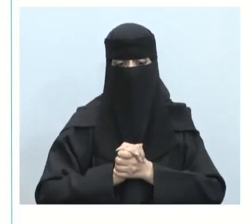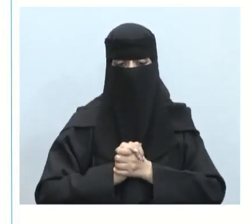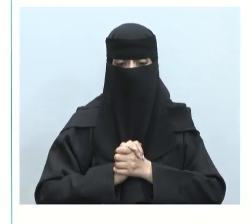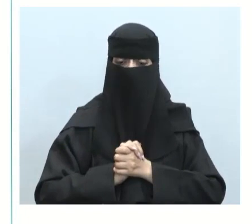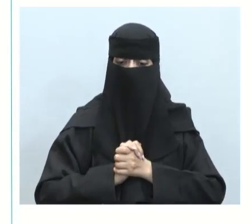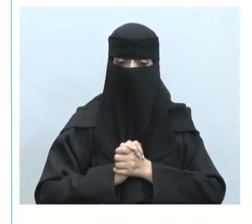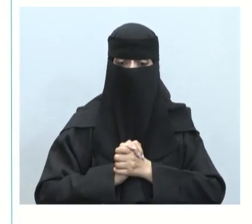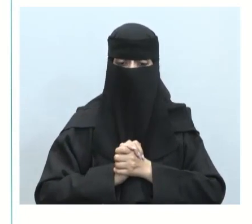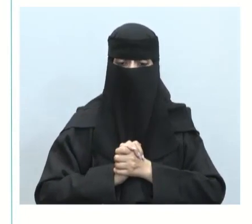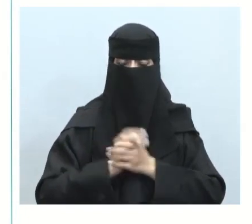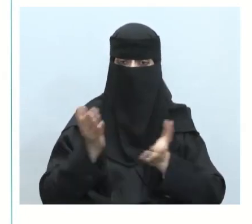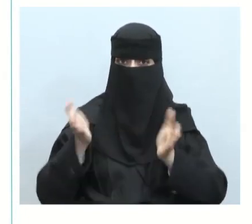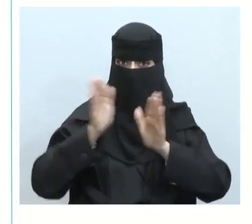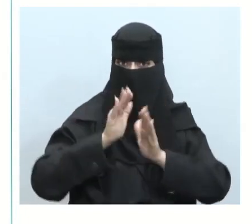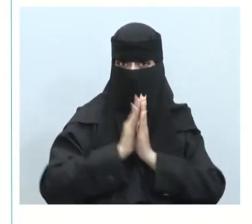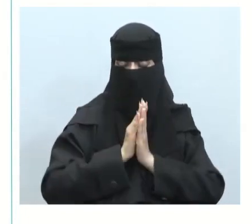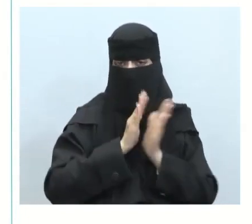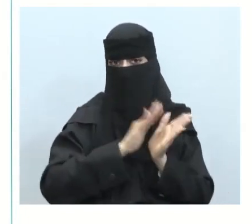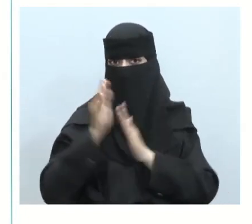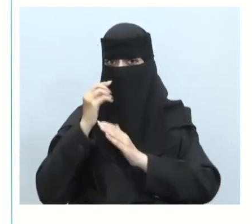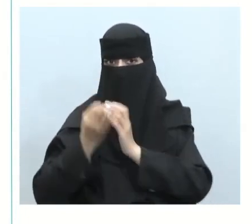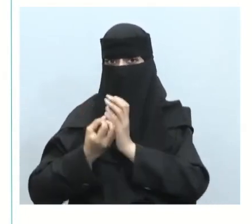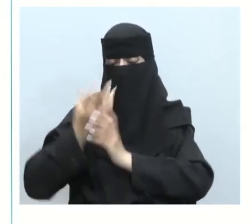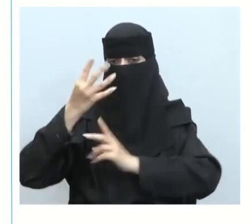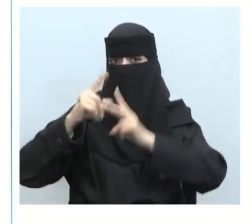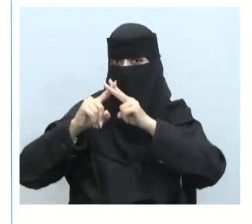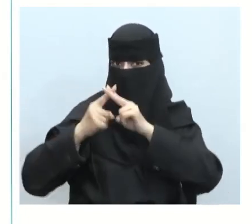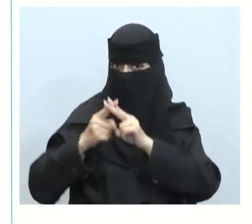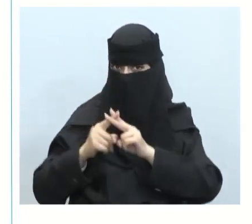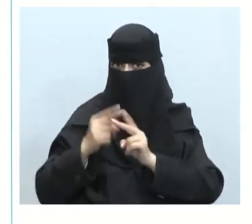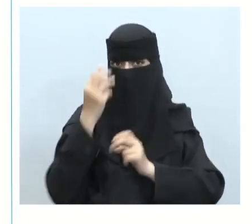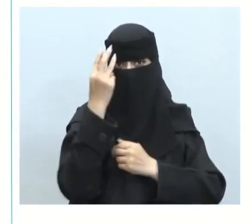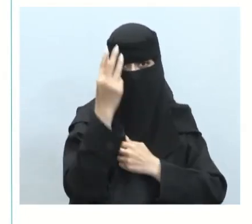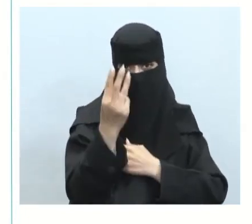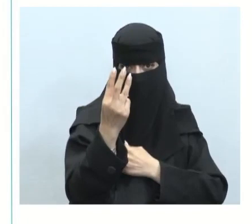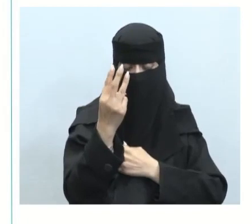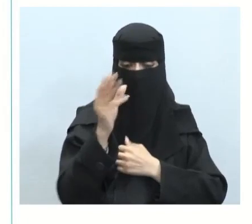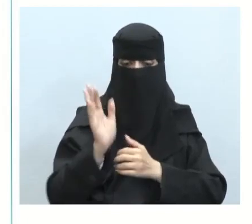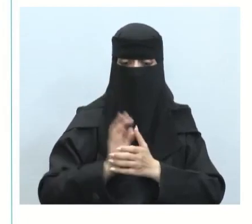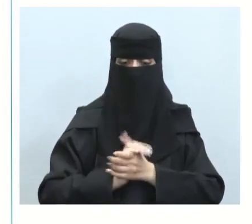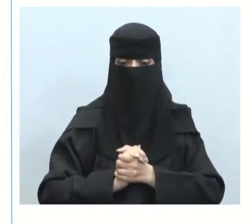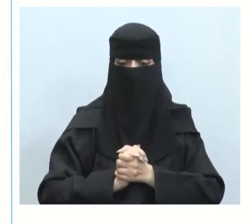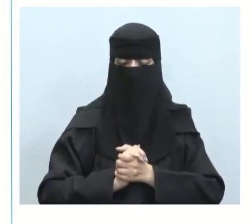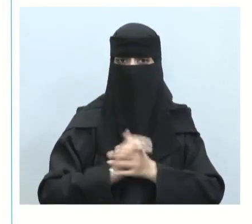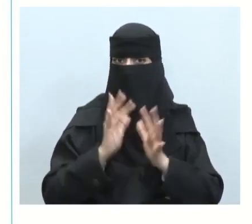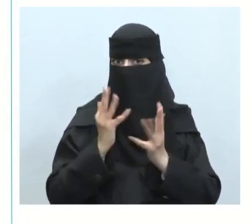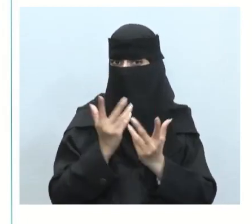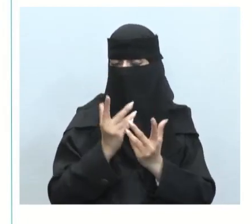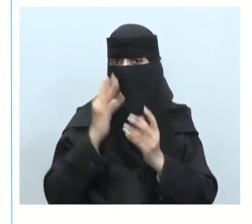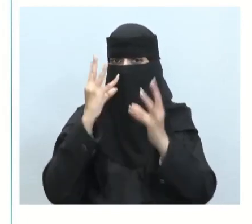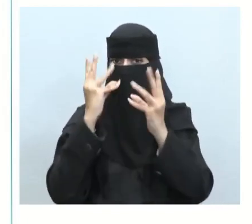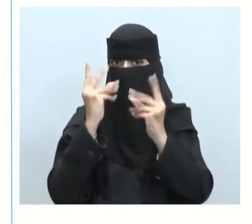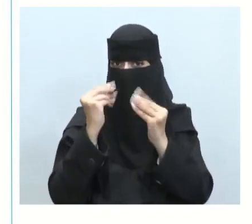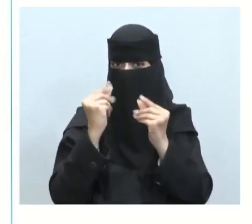الاموال بعد ذلك ظهرت الثوره الصناعيه الثالثه الرقميه او ما تسمى